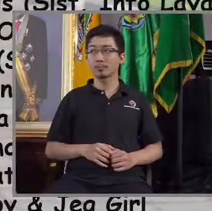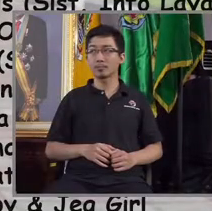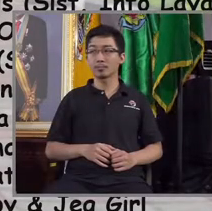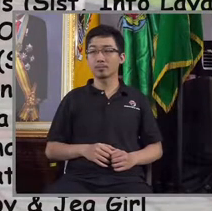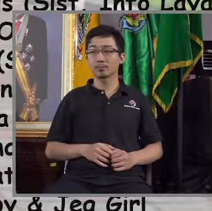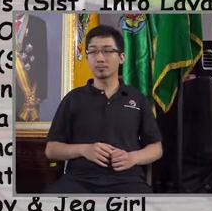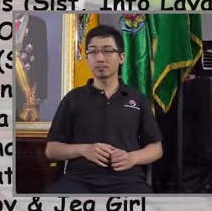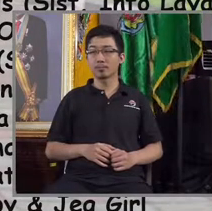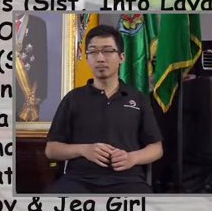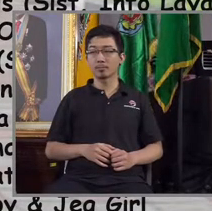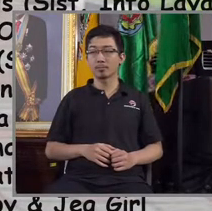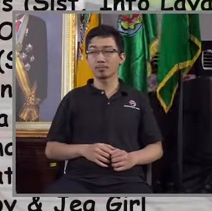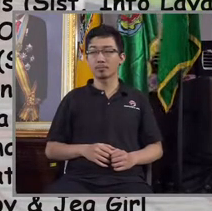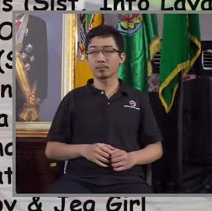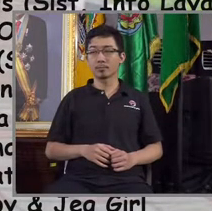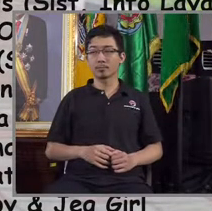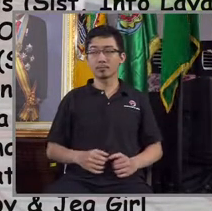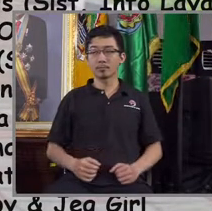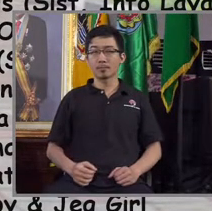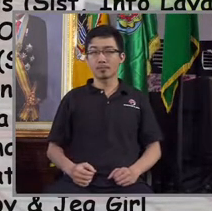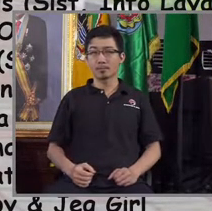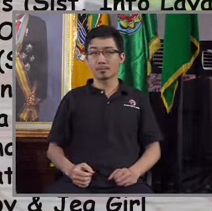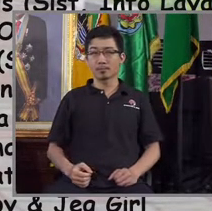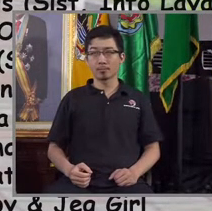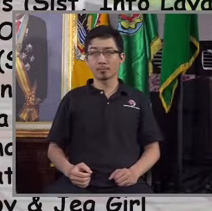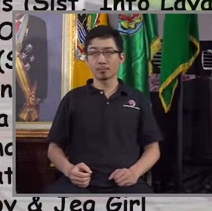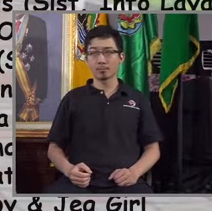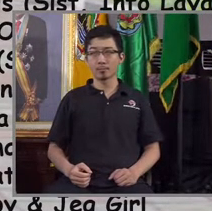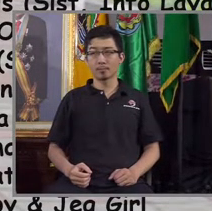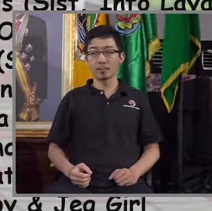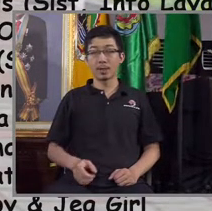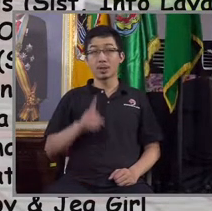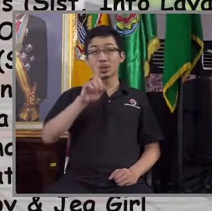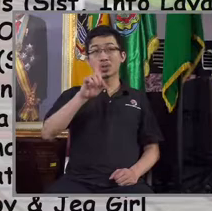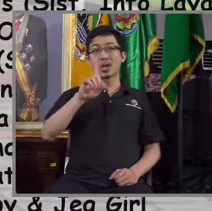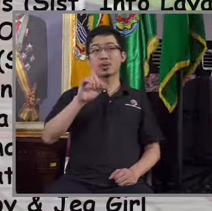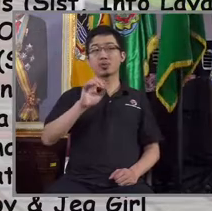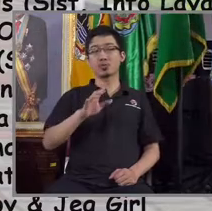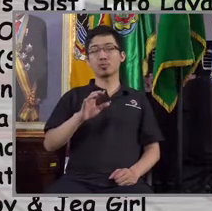Sudah, ya. Ini tinggal satu slide saja.